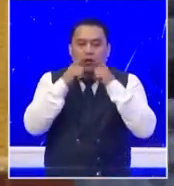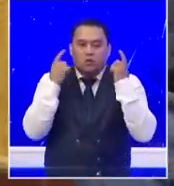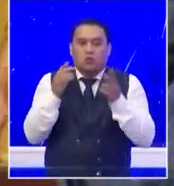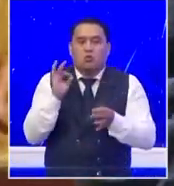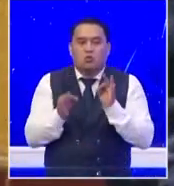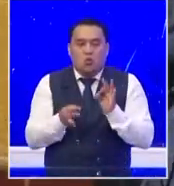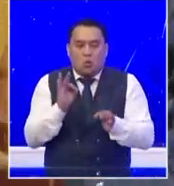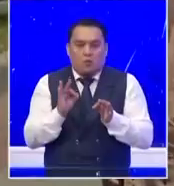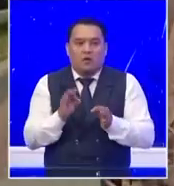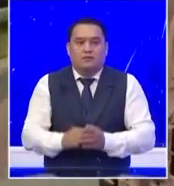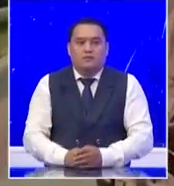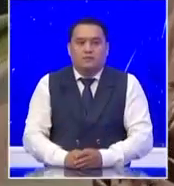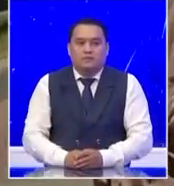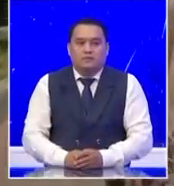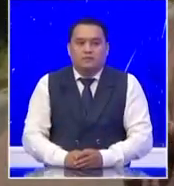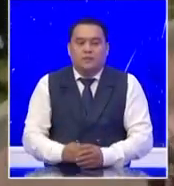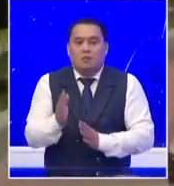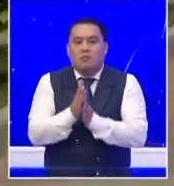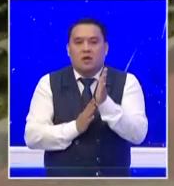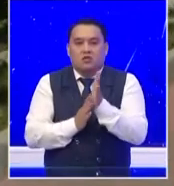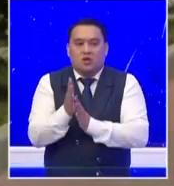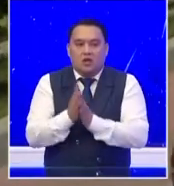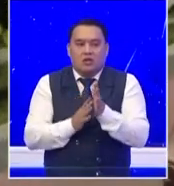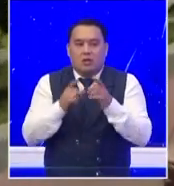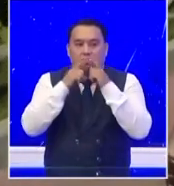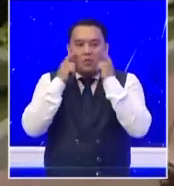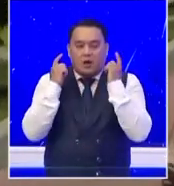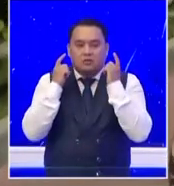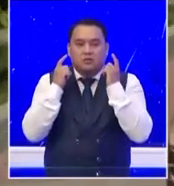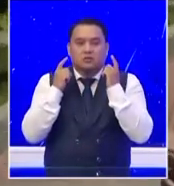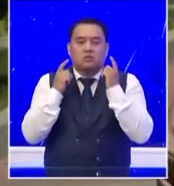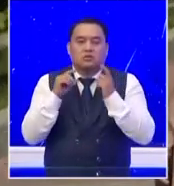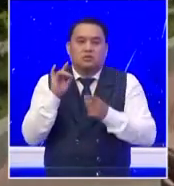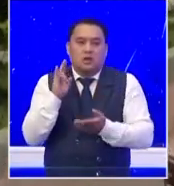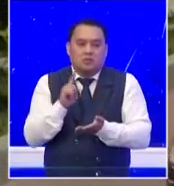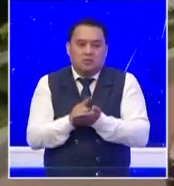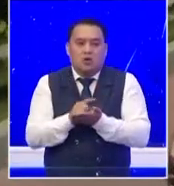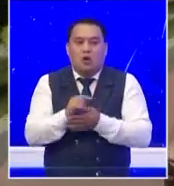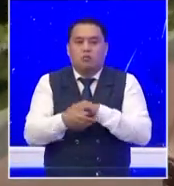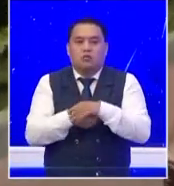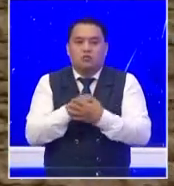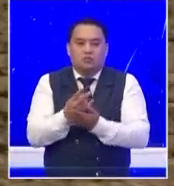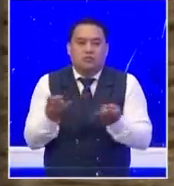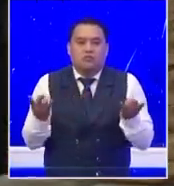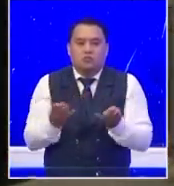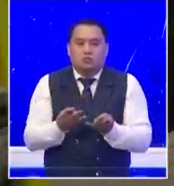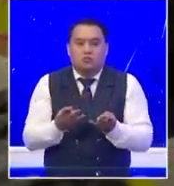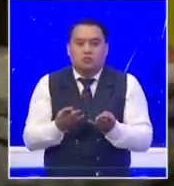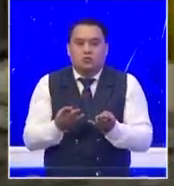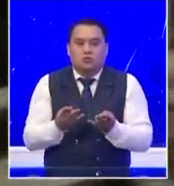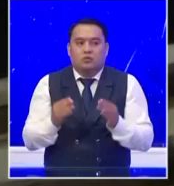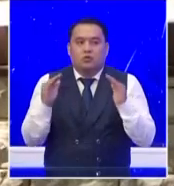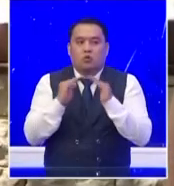нормы профилактики. Перчатки носить. Ага, еще. Ну и антисептиком обрабатывать. Дома